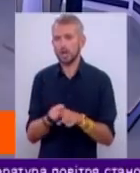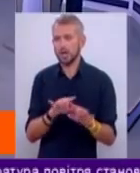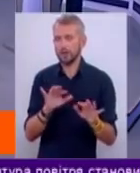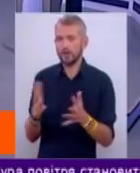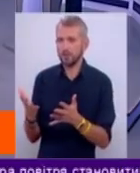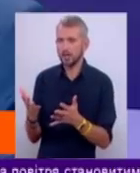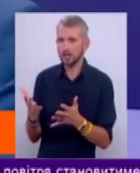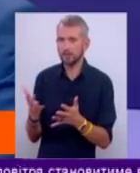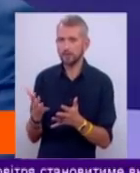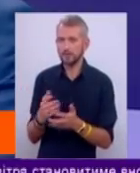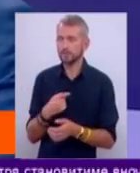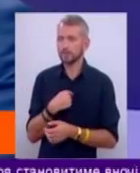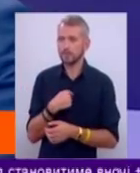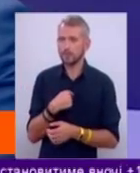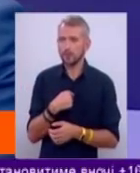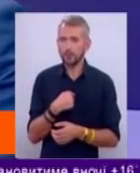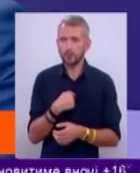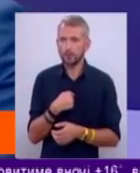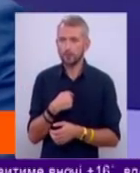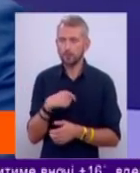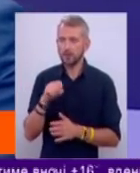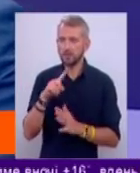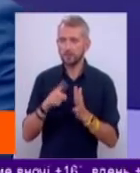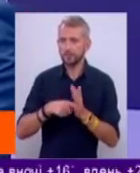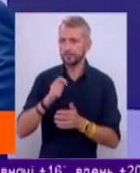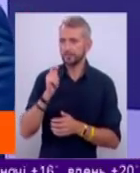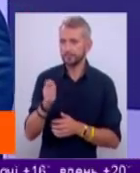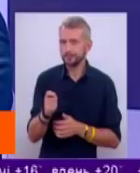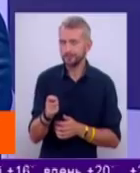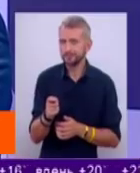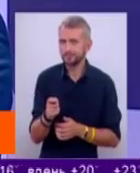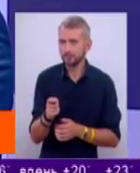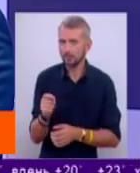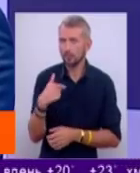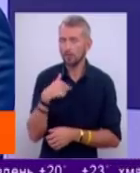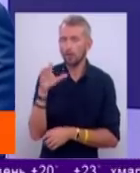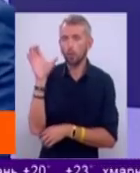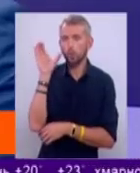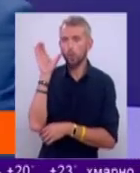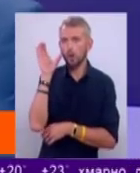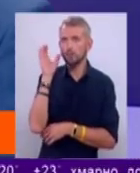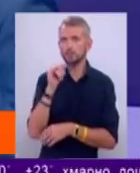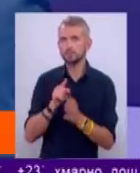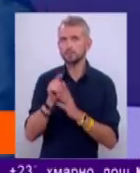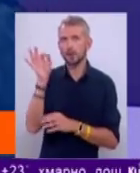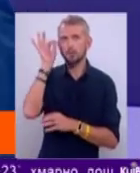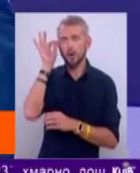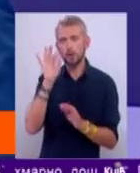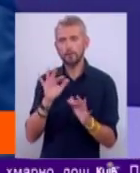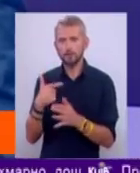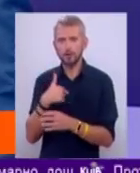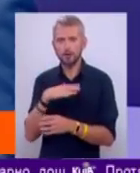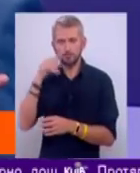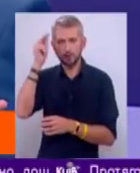випадків, я ось поставив запитання і слухав, і пригадував випадки. Я